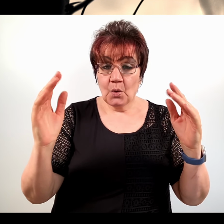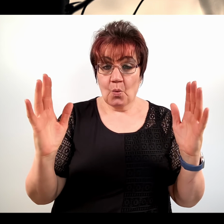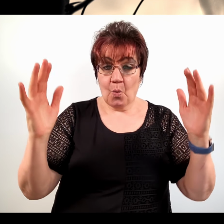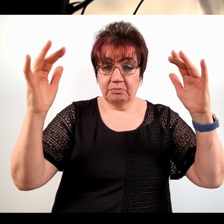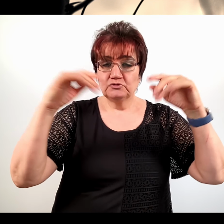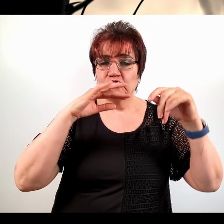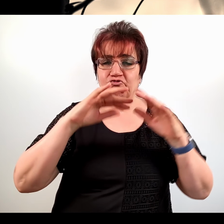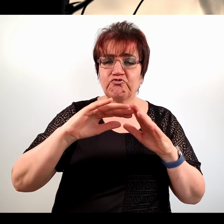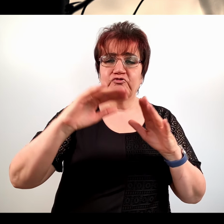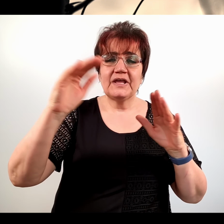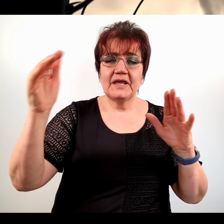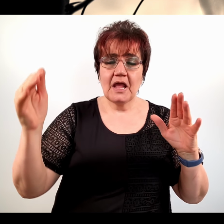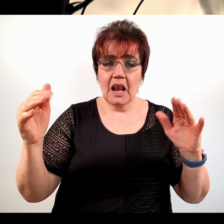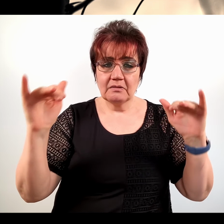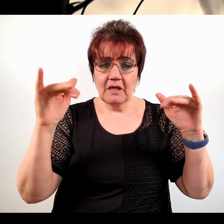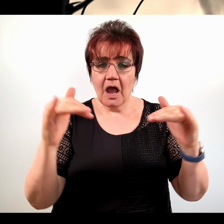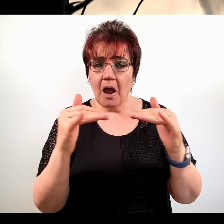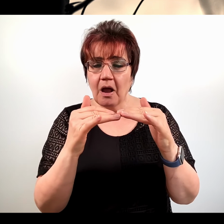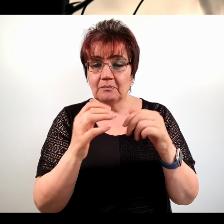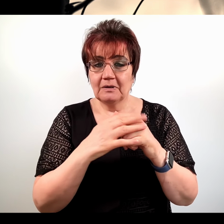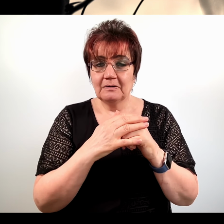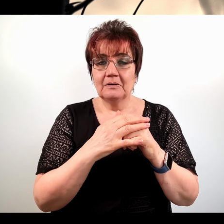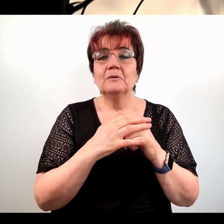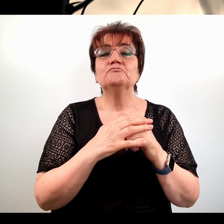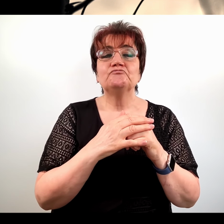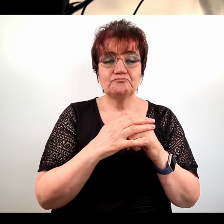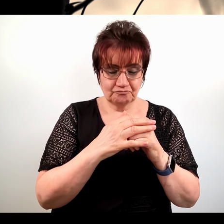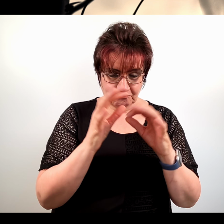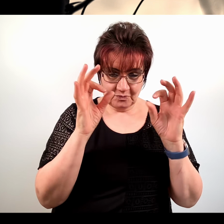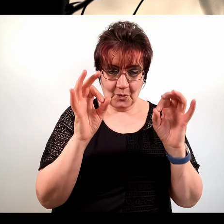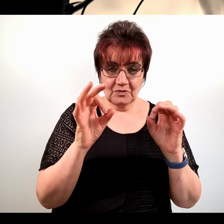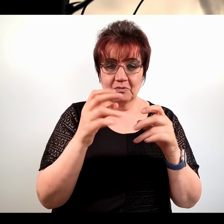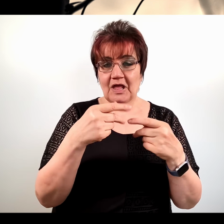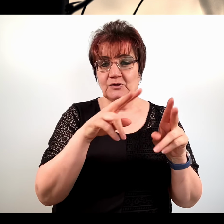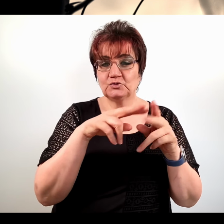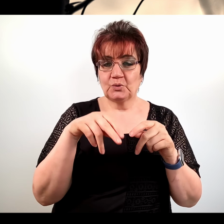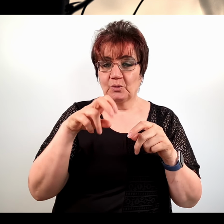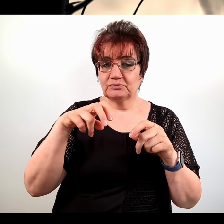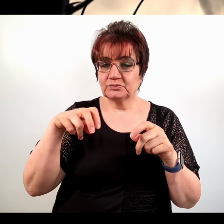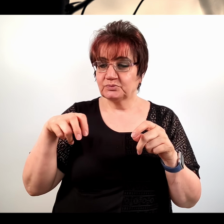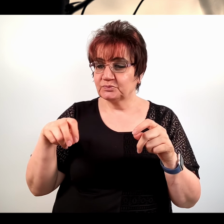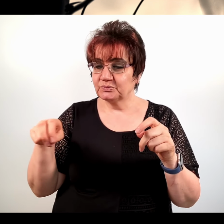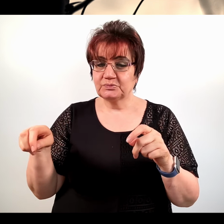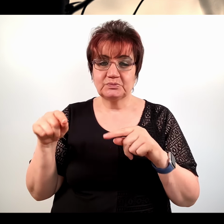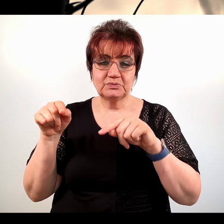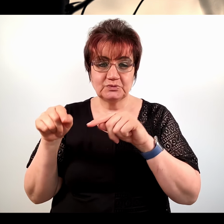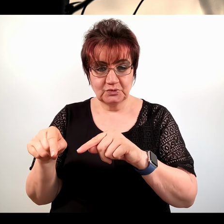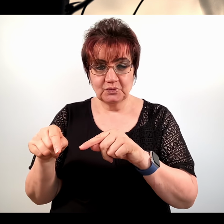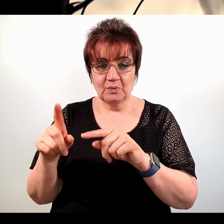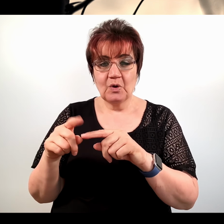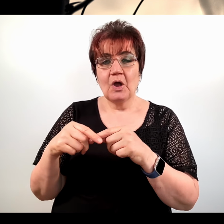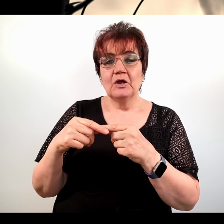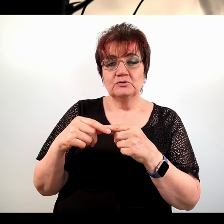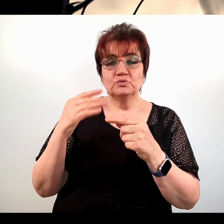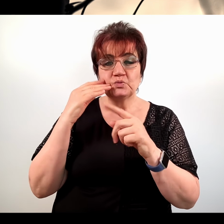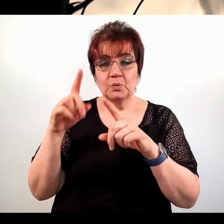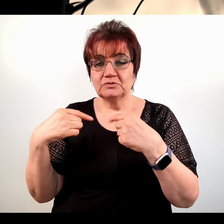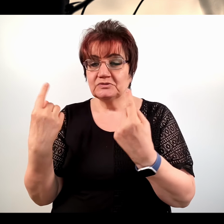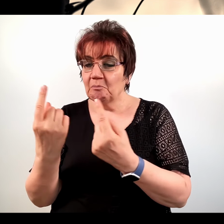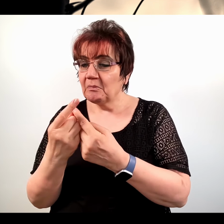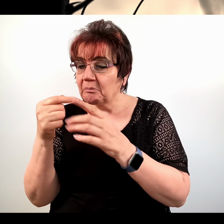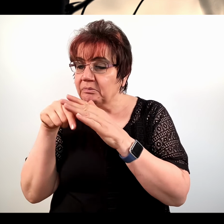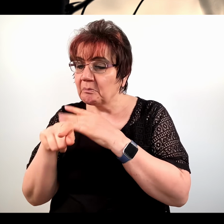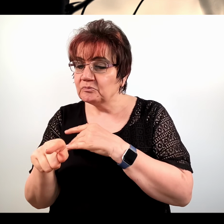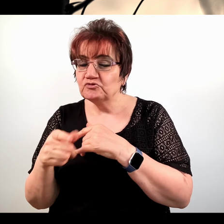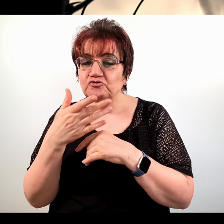dieses Jahr eingefahren. Dann ging er in die gute Stube. Dort war es kuschelig warm, denn